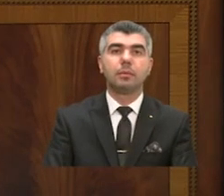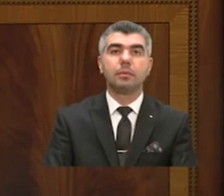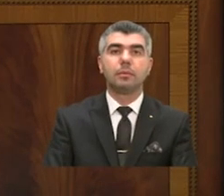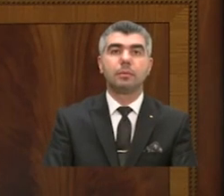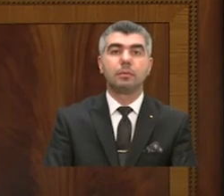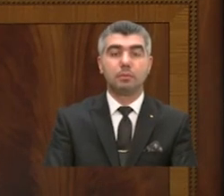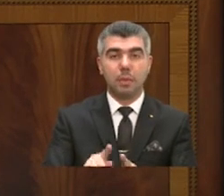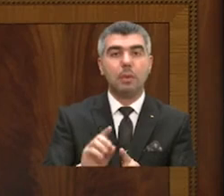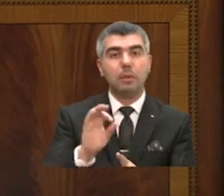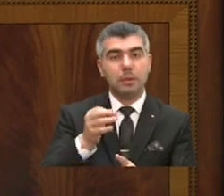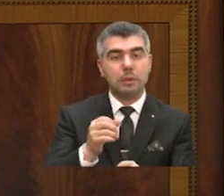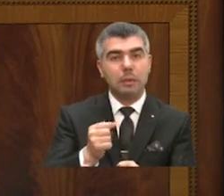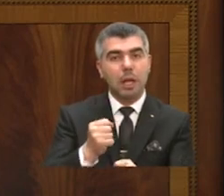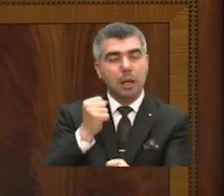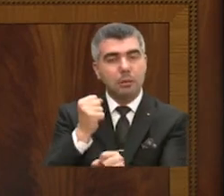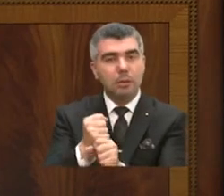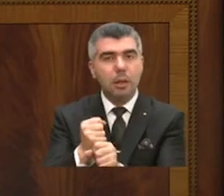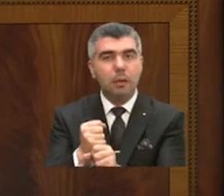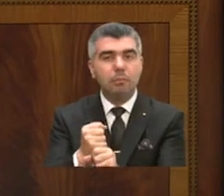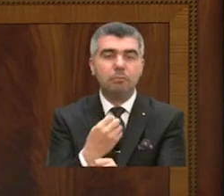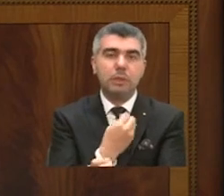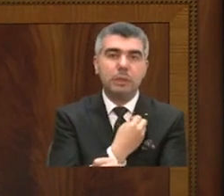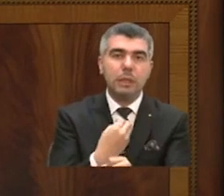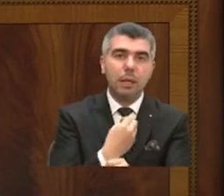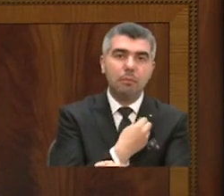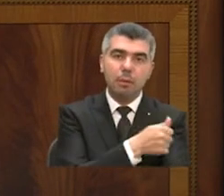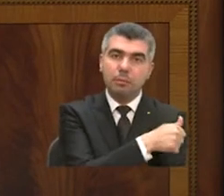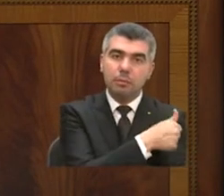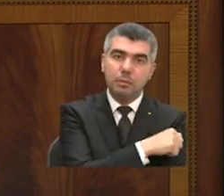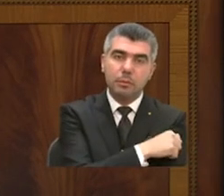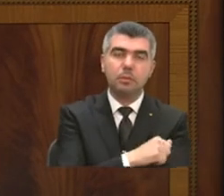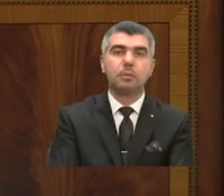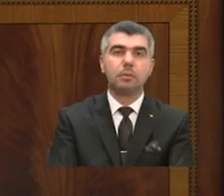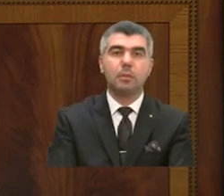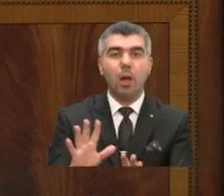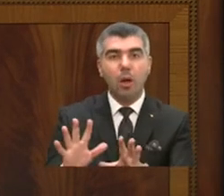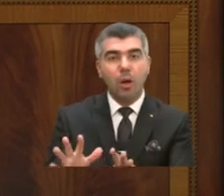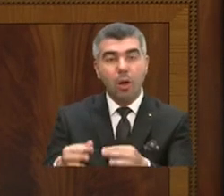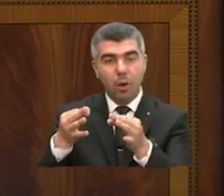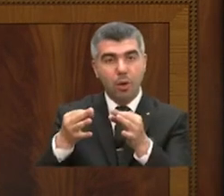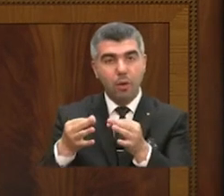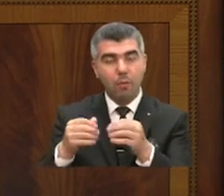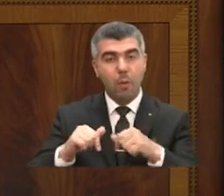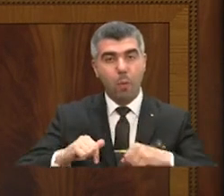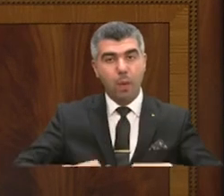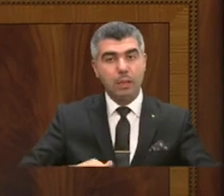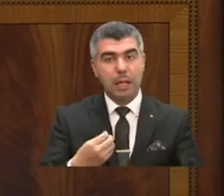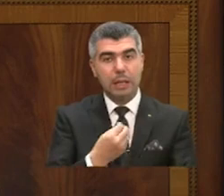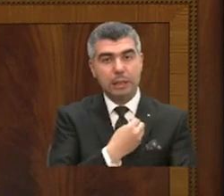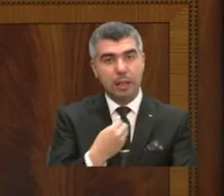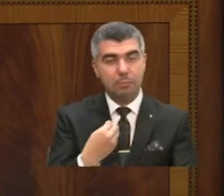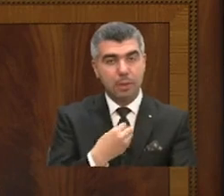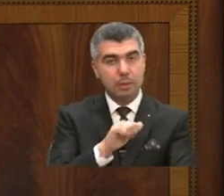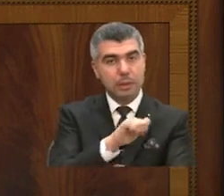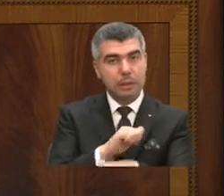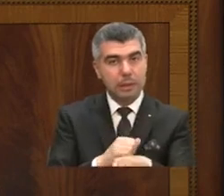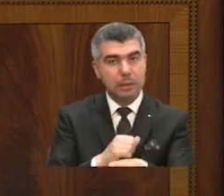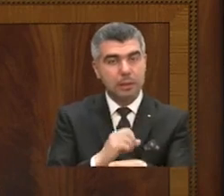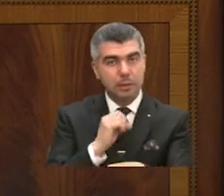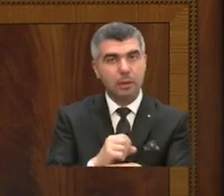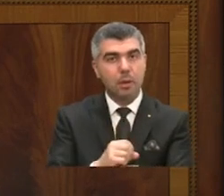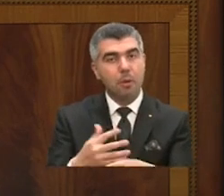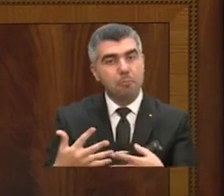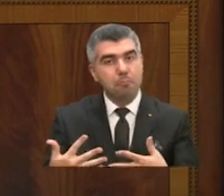تحسين الأوضاع المهنية والاجتماعية لأطر الصحة. وقد توج الحوار القطاعي بين وزارة الصحة والحماية الاجتماعية